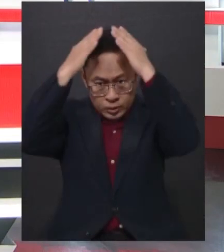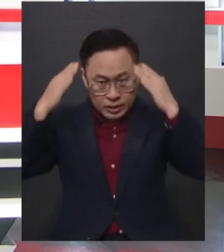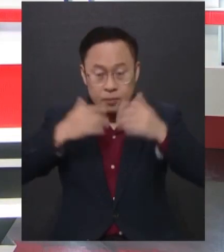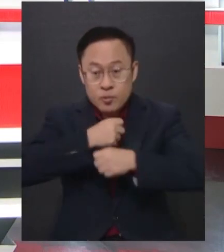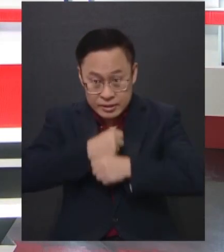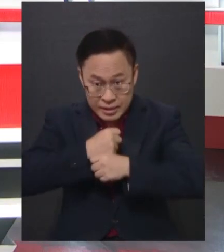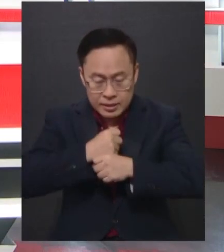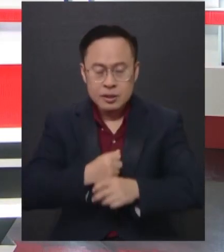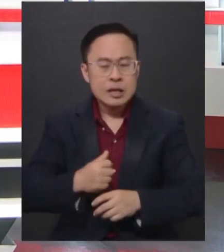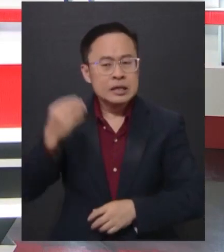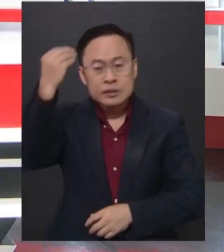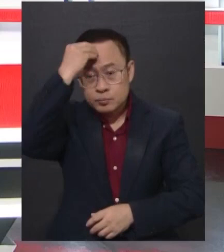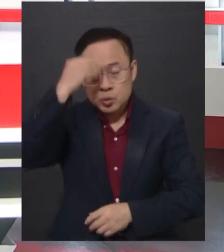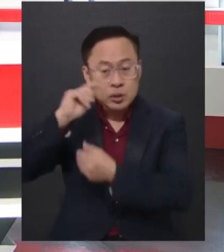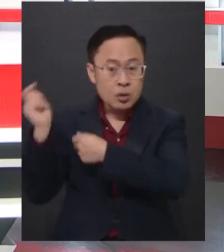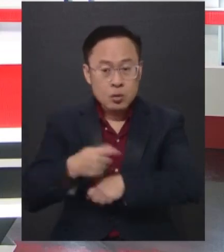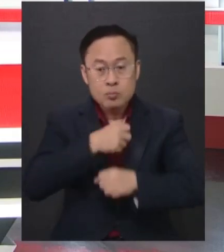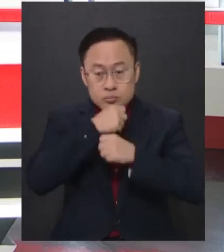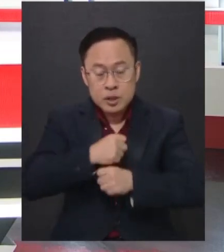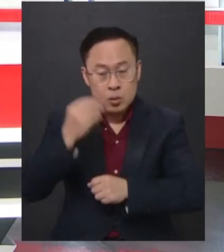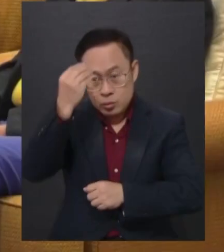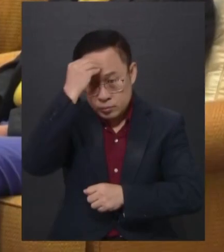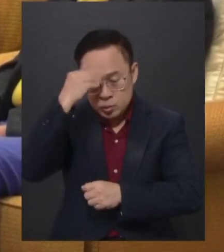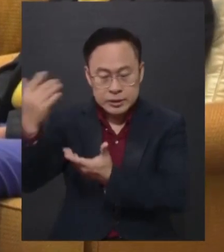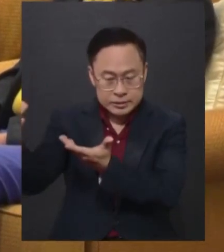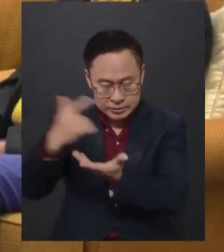าแข่งขันกันรายการนี้ชิงเงินกว่า2ล้านบาทครับ